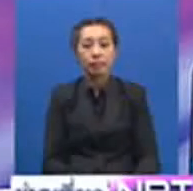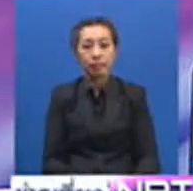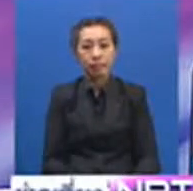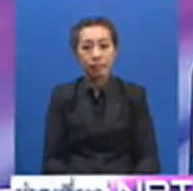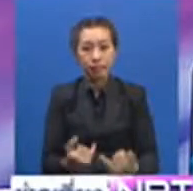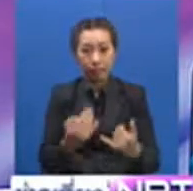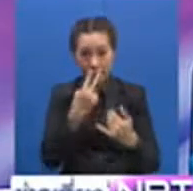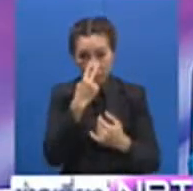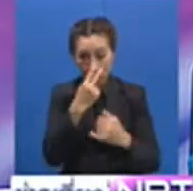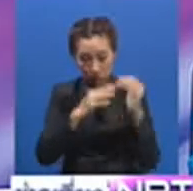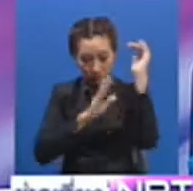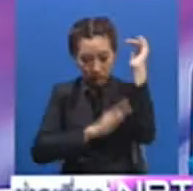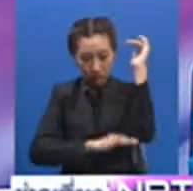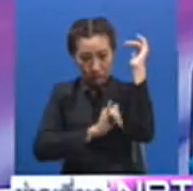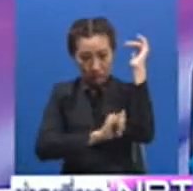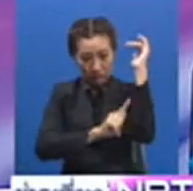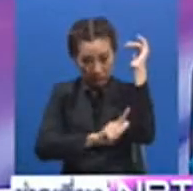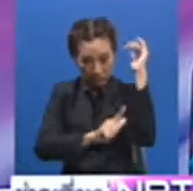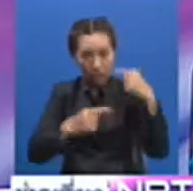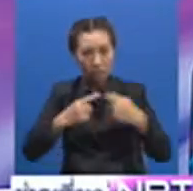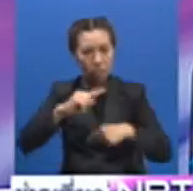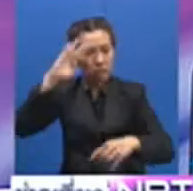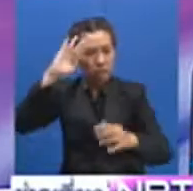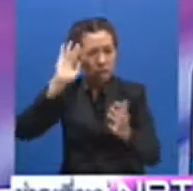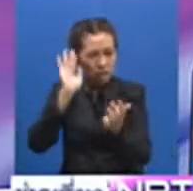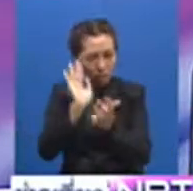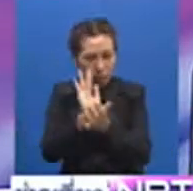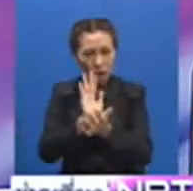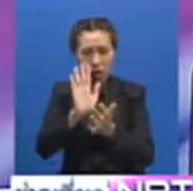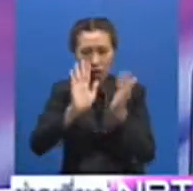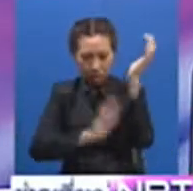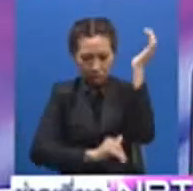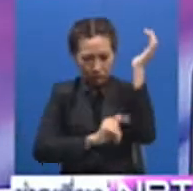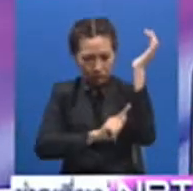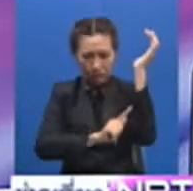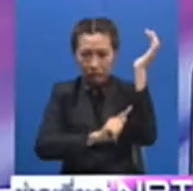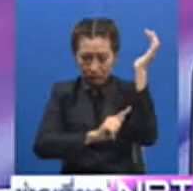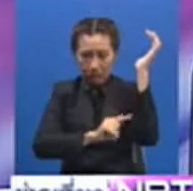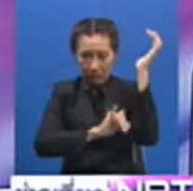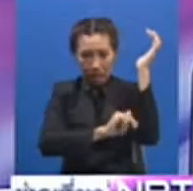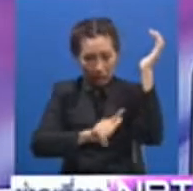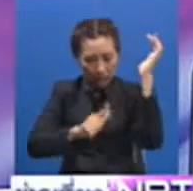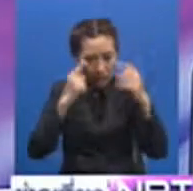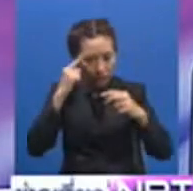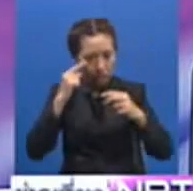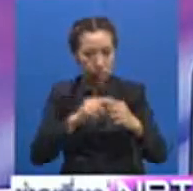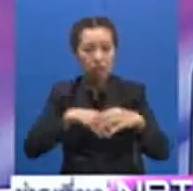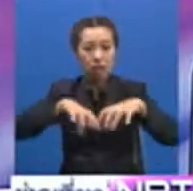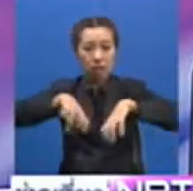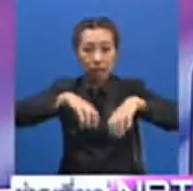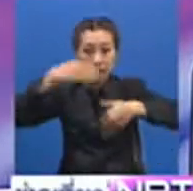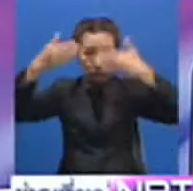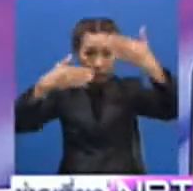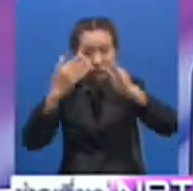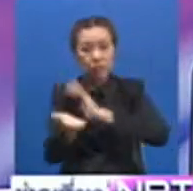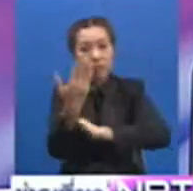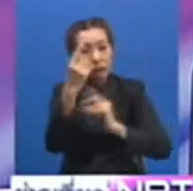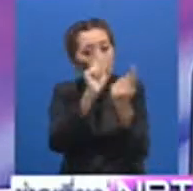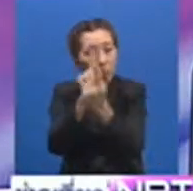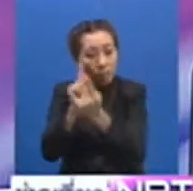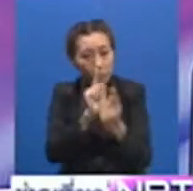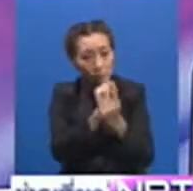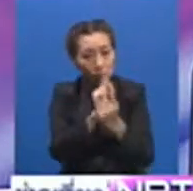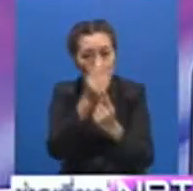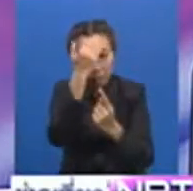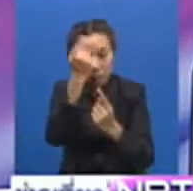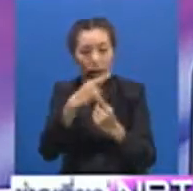อยู่ที่จังหวัดยะลากันบ้างคะตำรวจภูธรจังหวัดยะลาพร้อมหน่วยเฉพาะกิจยะลาจัดกิจกรรมพบปะยามเช้าเพื่อสร้างความสัมพันธ์อัน